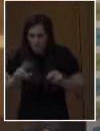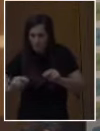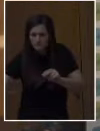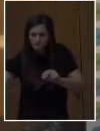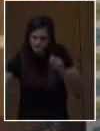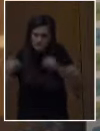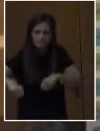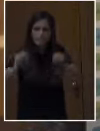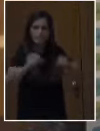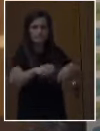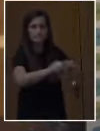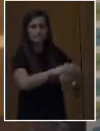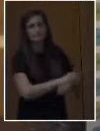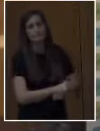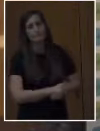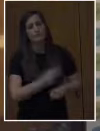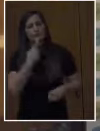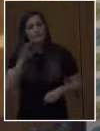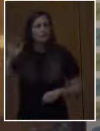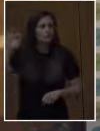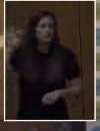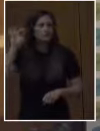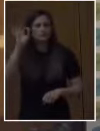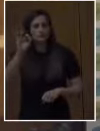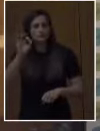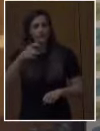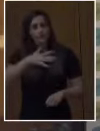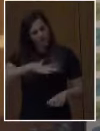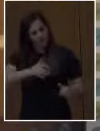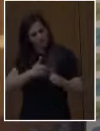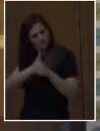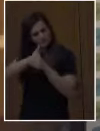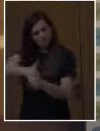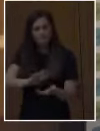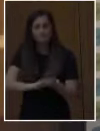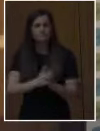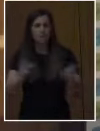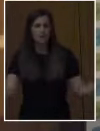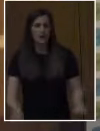των δυνάμεων, ώστε να εξασφαλίσουμε ότι θα μπορέσει να εφαρμοστεί.